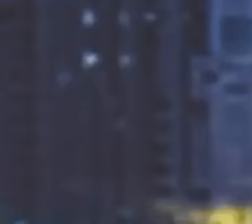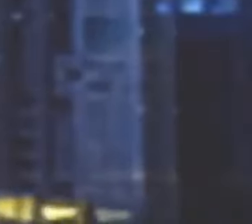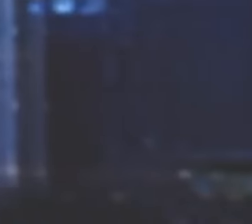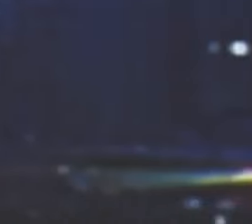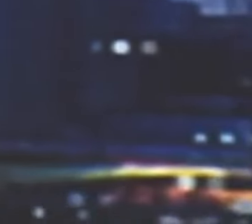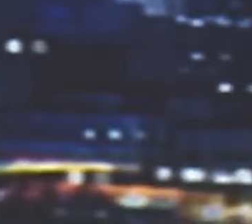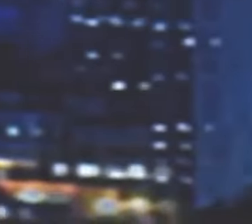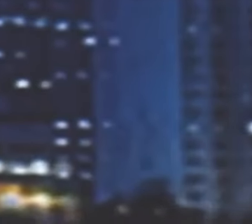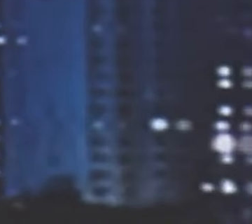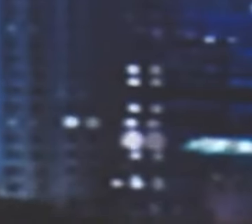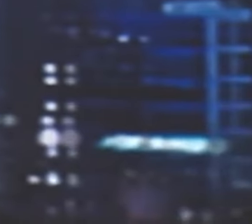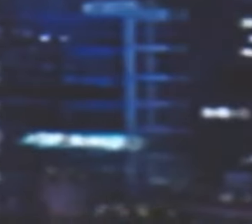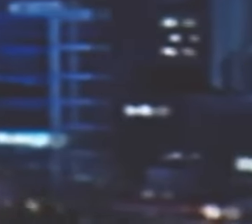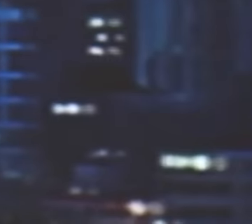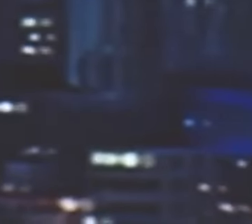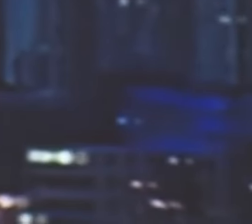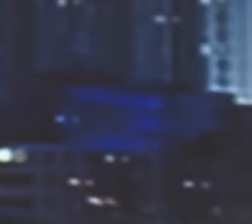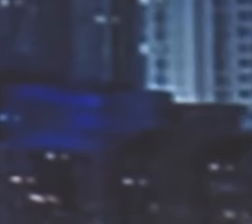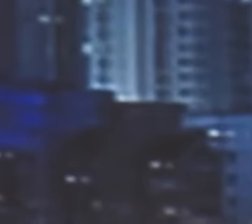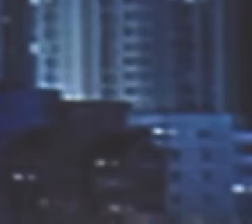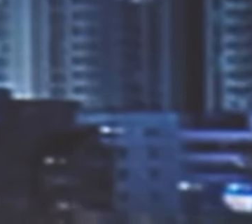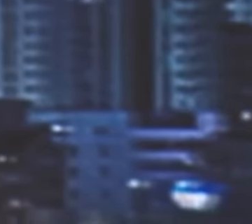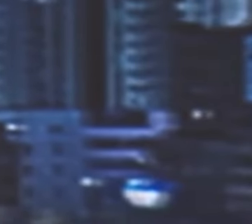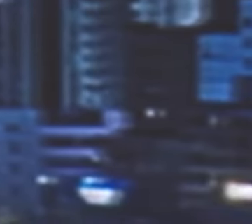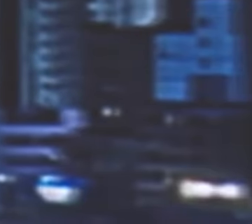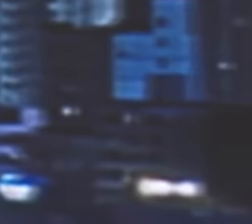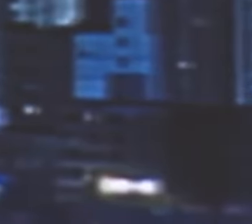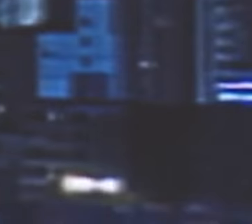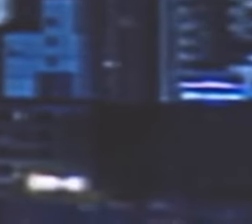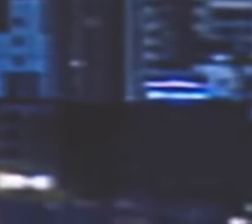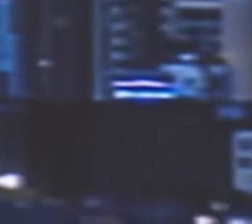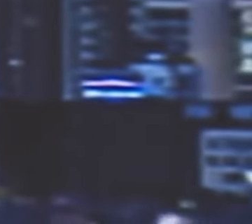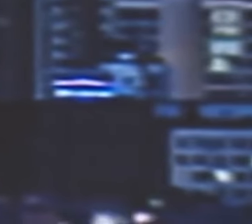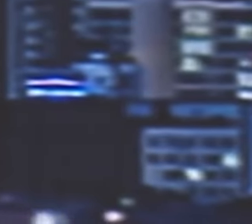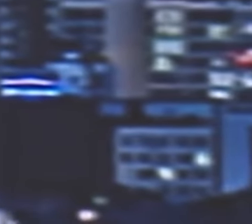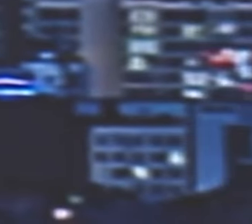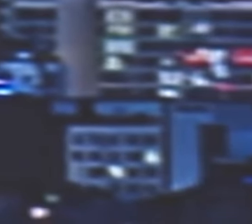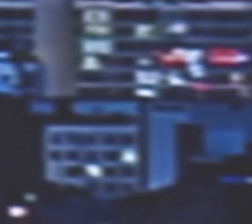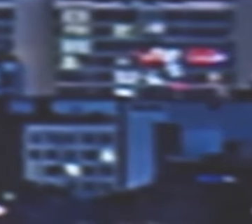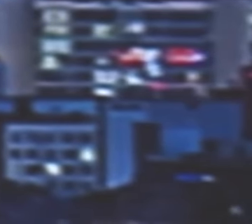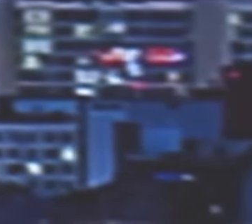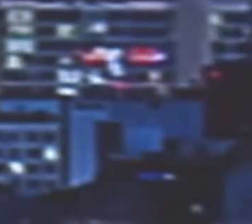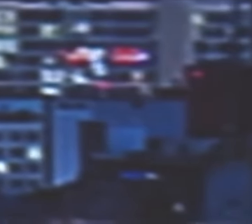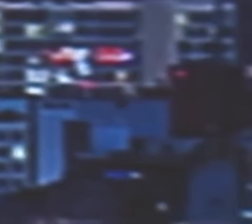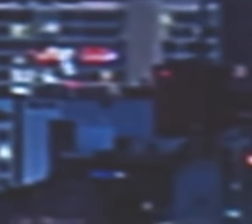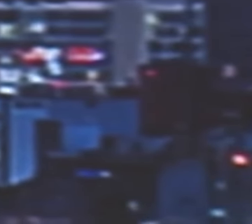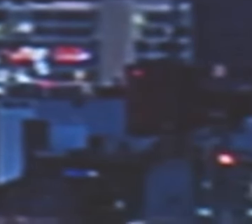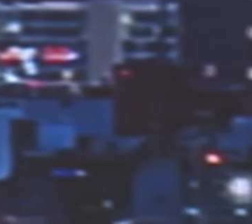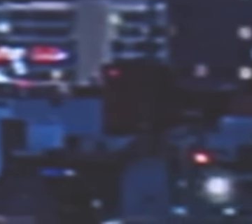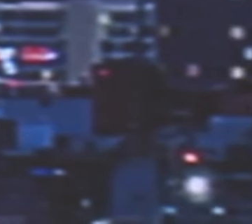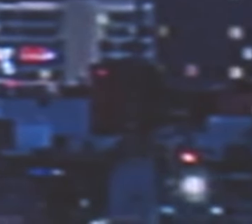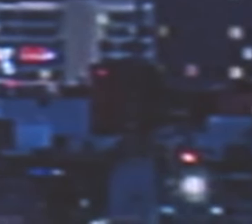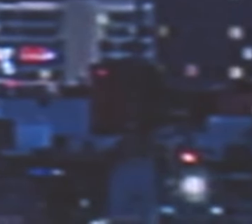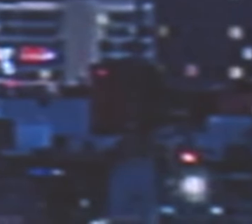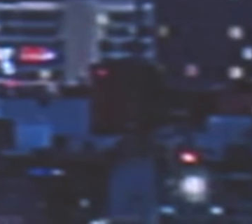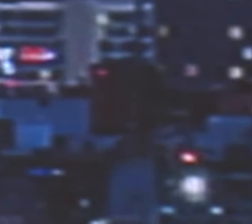JTBC 뉴스를 시청해 주셔서 고맙습니다. 저희는 저녁 6시 50분 뉴스룸에서 뵙겠습니다.